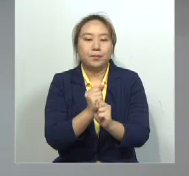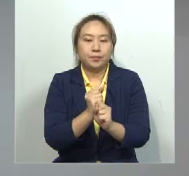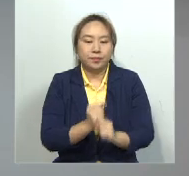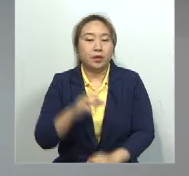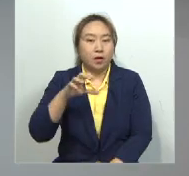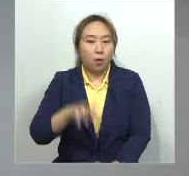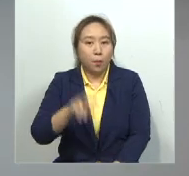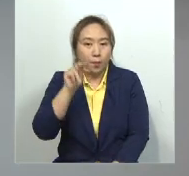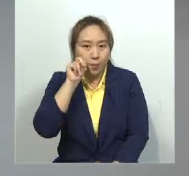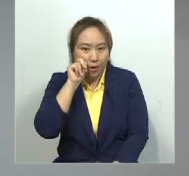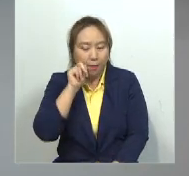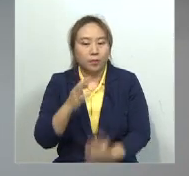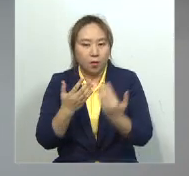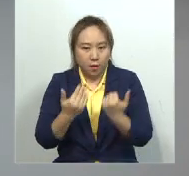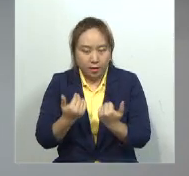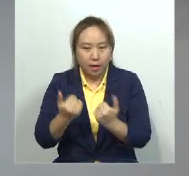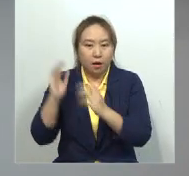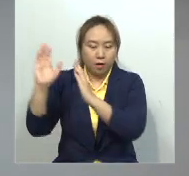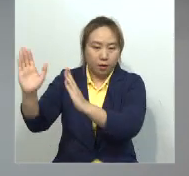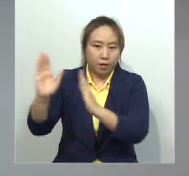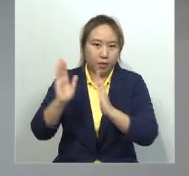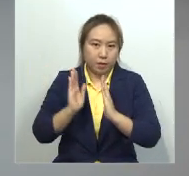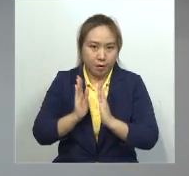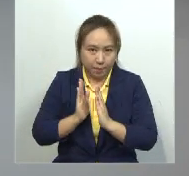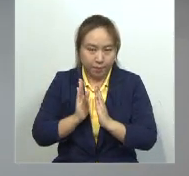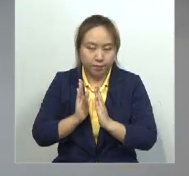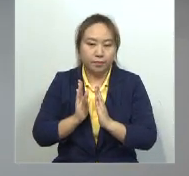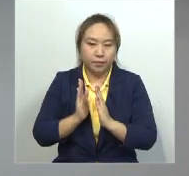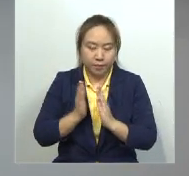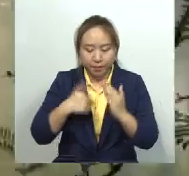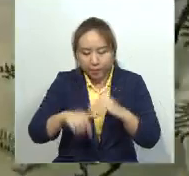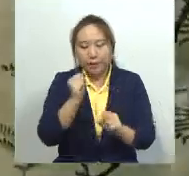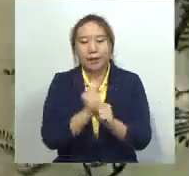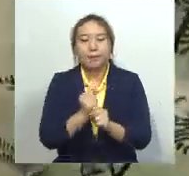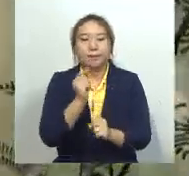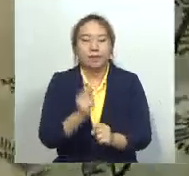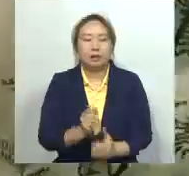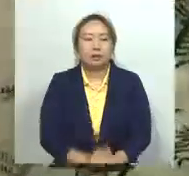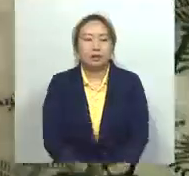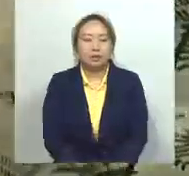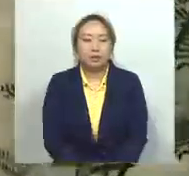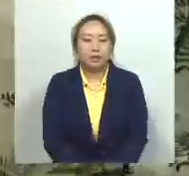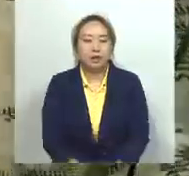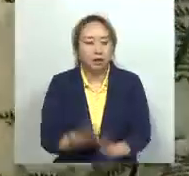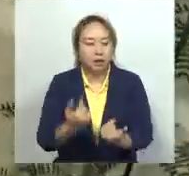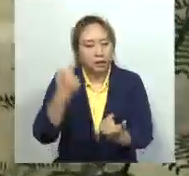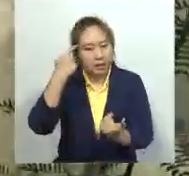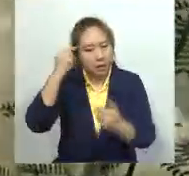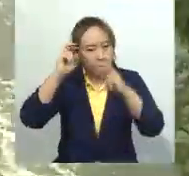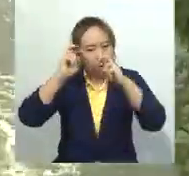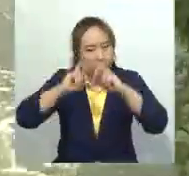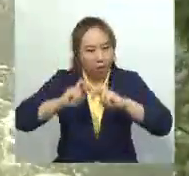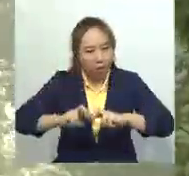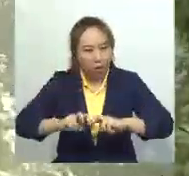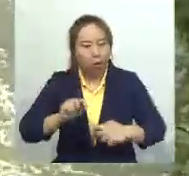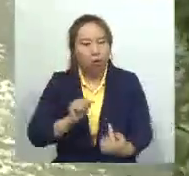เองเนี่ยเราก็น้อมนำพระราชดำริของท่านนะฮะลงไปปฏิบัติ จากผลการศึกษาวิเคราะห์ข้อมูลใน